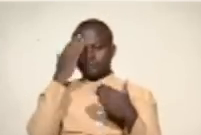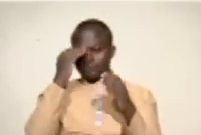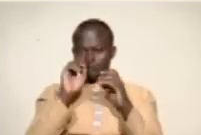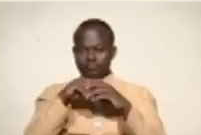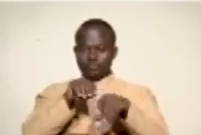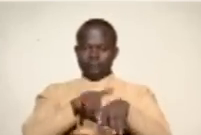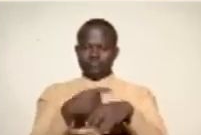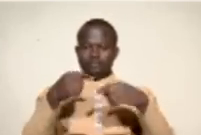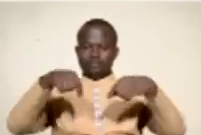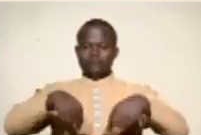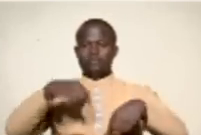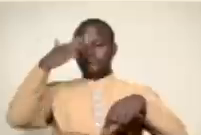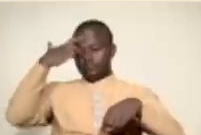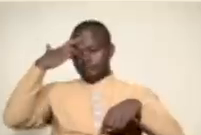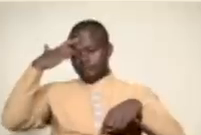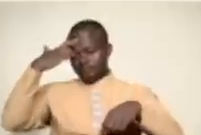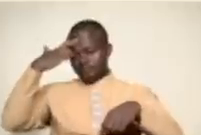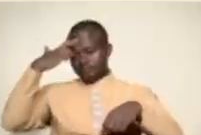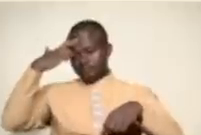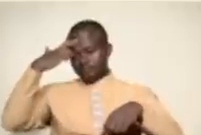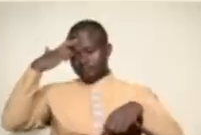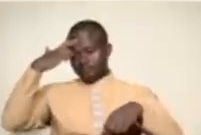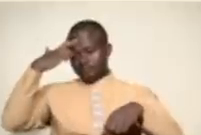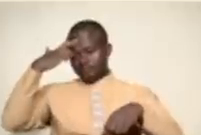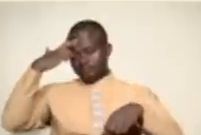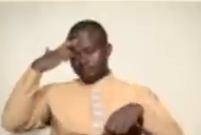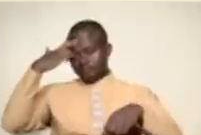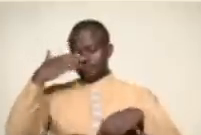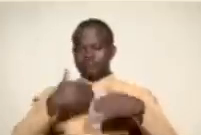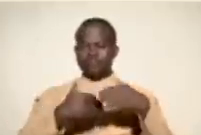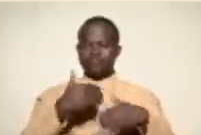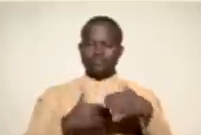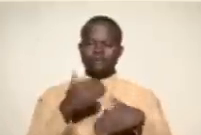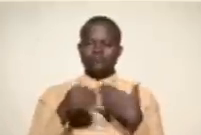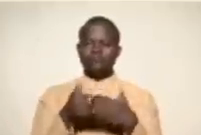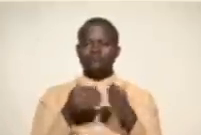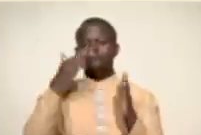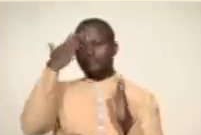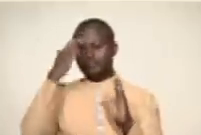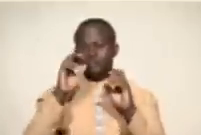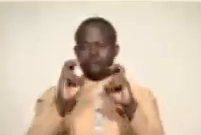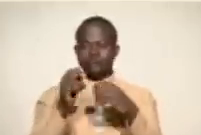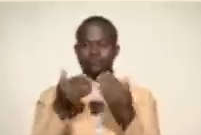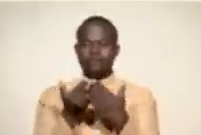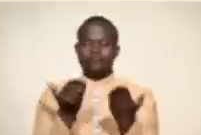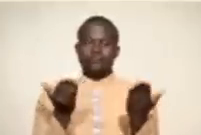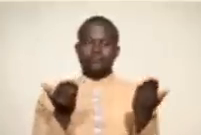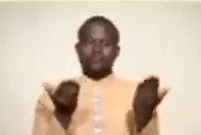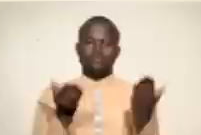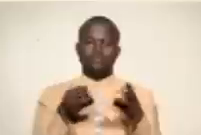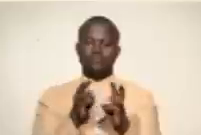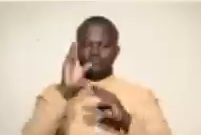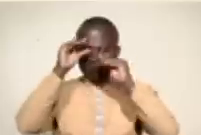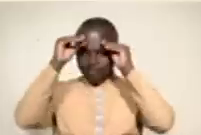muri iki gihe twibuka mujye mubegera muzirikana ko uko baba